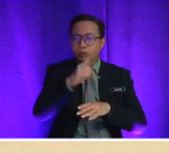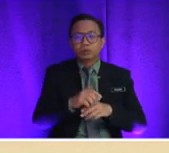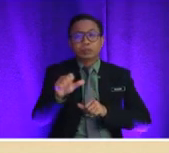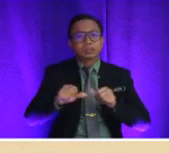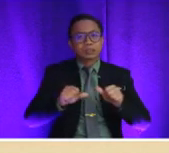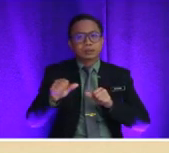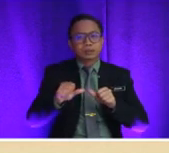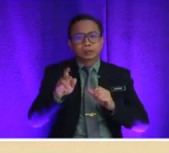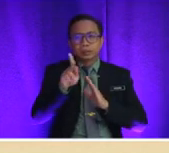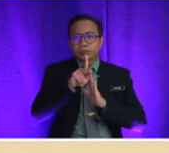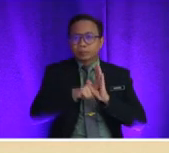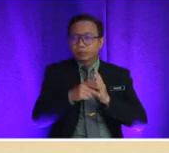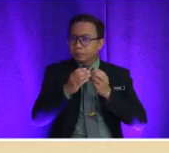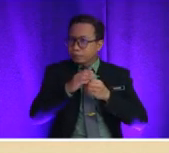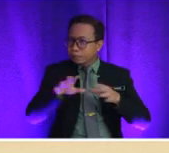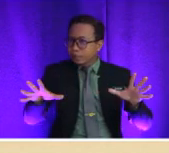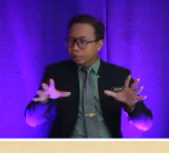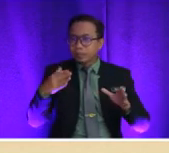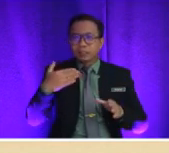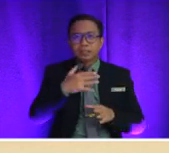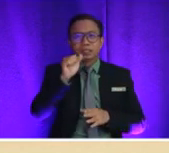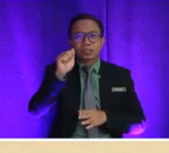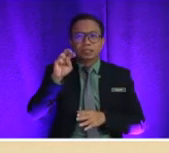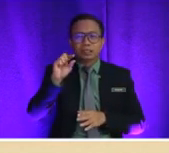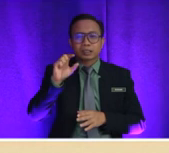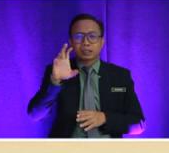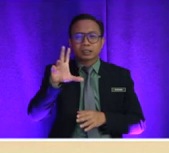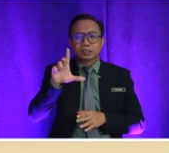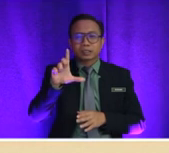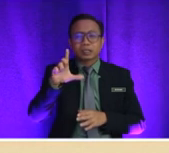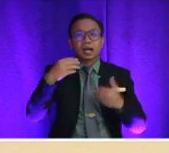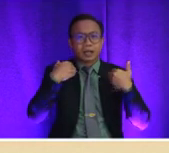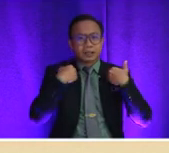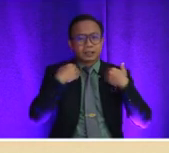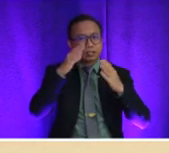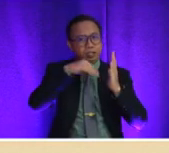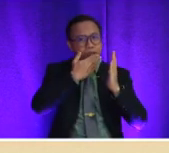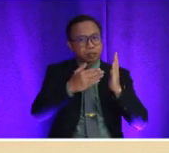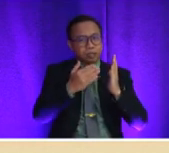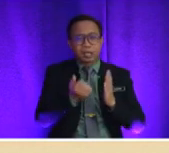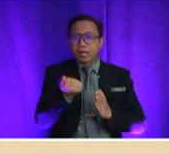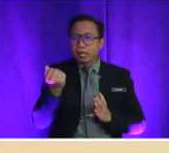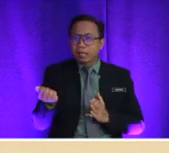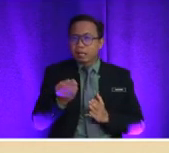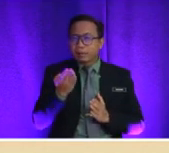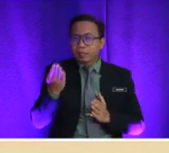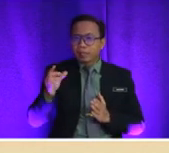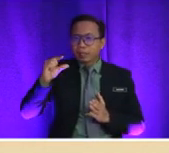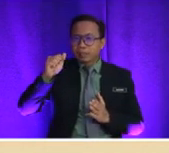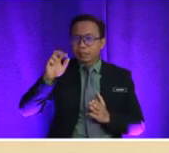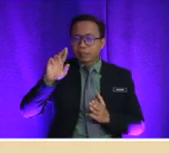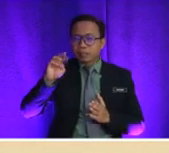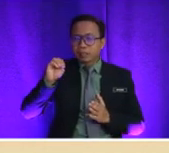activity pembiakan ikan Angel oke Ini dia ada jadwal ya itu pahatan dan bahan garam akuarium